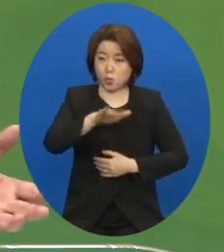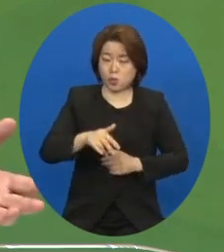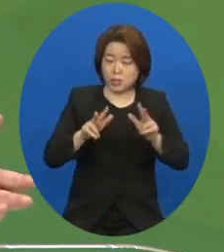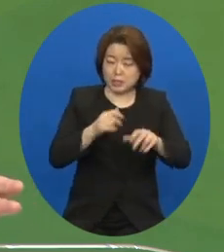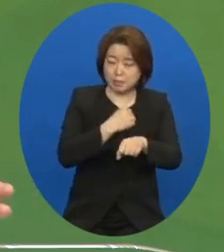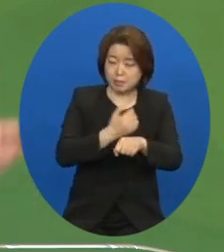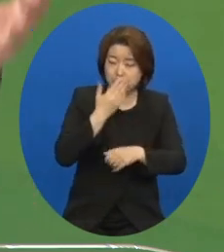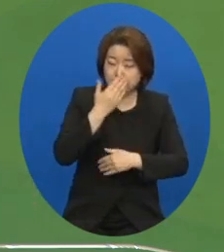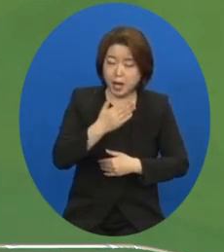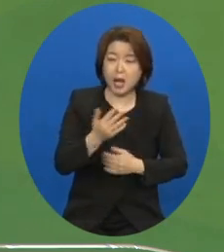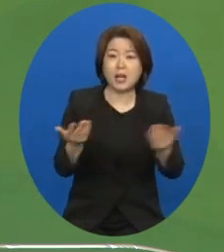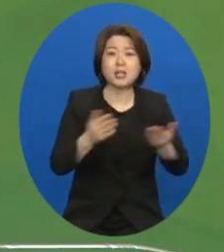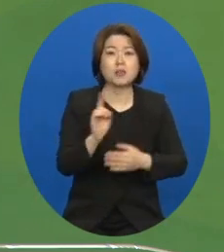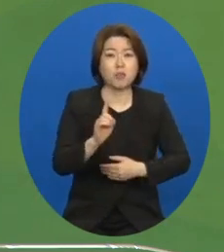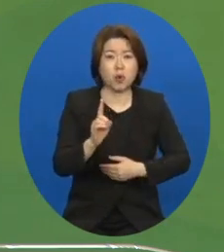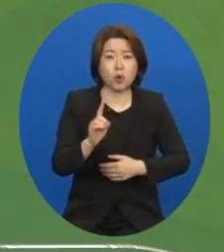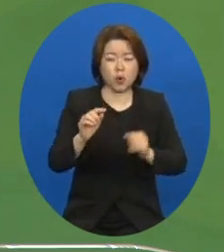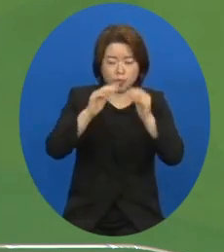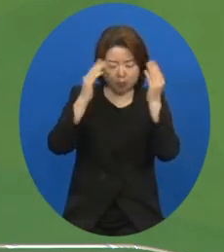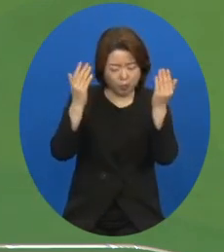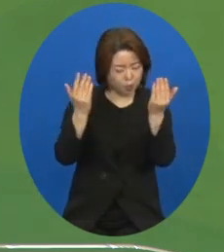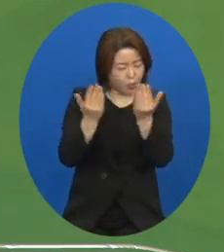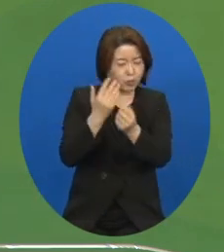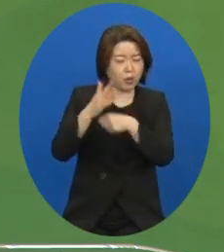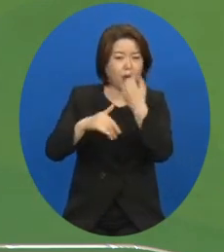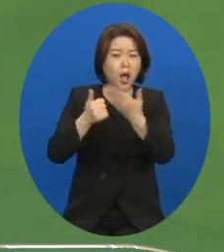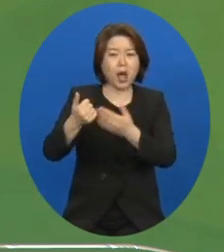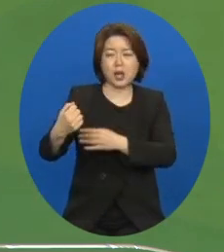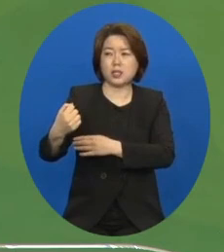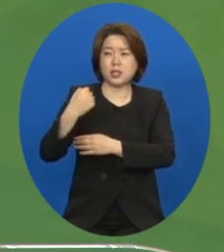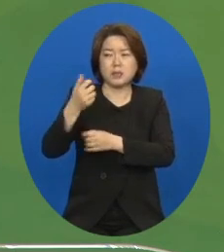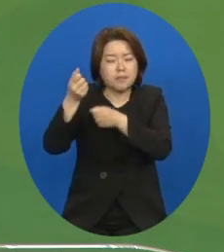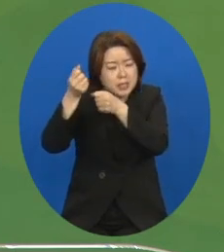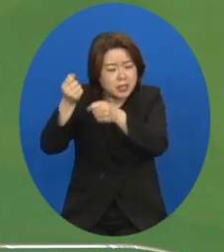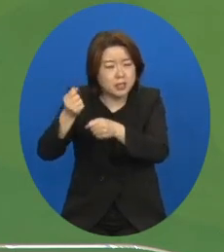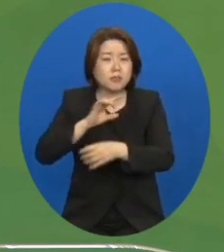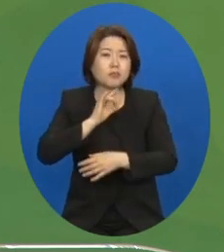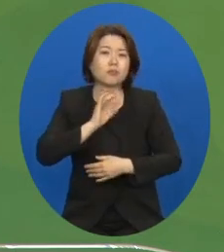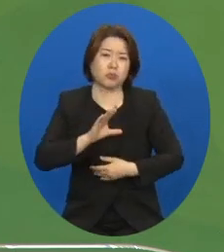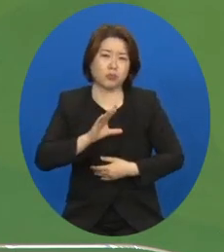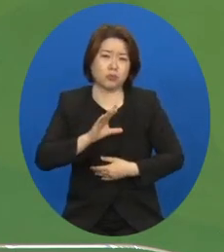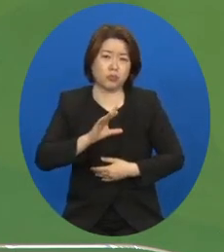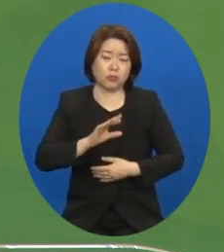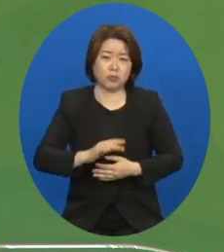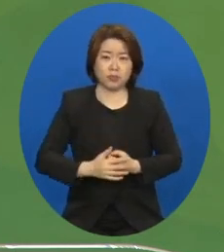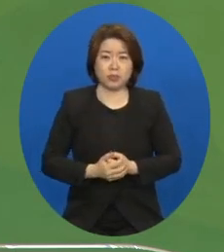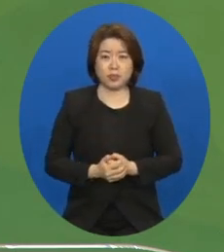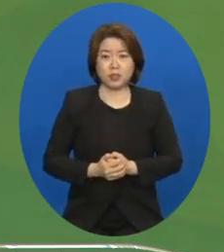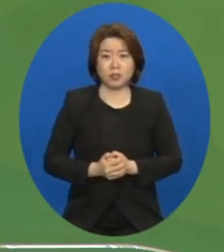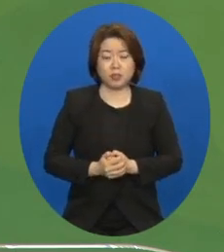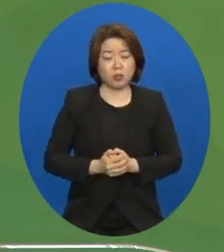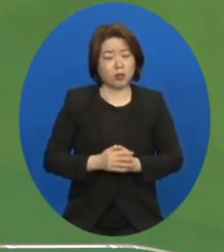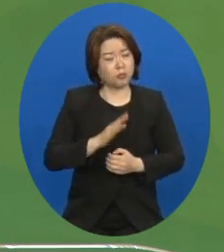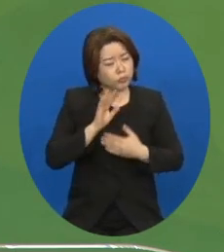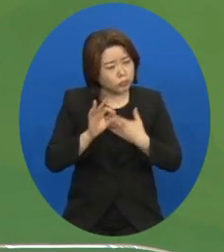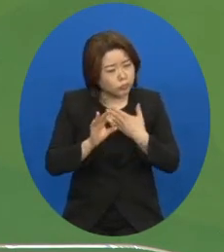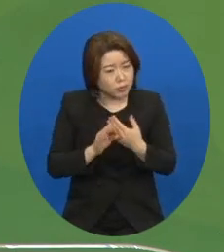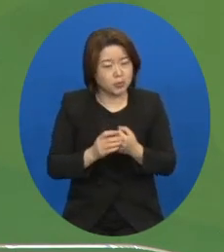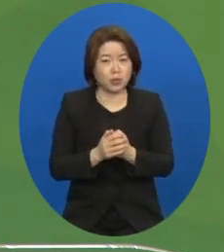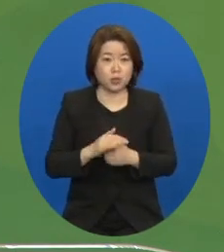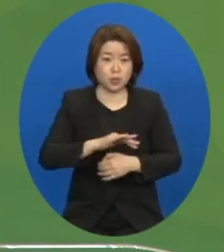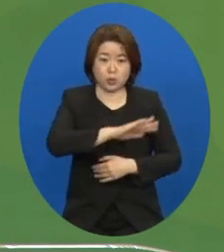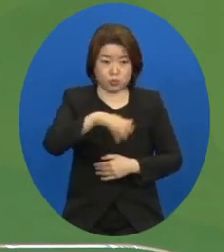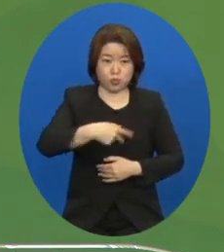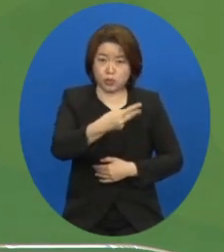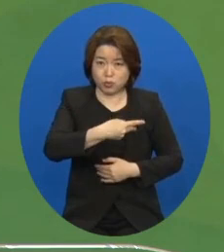수 있는 일은 전적으로 하나님의 능력에 의지하는 일밖에 없지 않느냐. 그렇다면